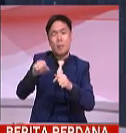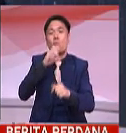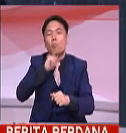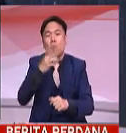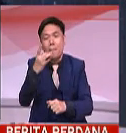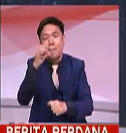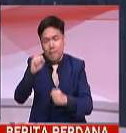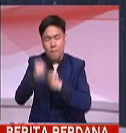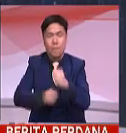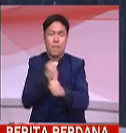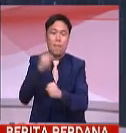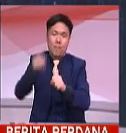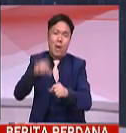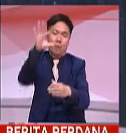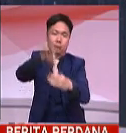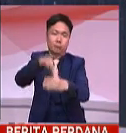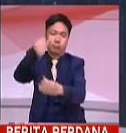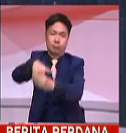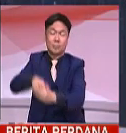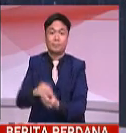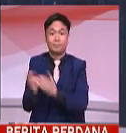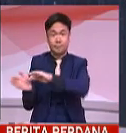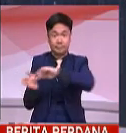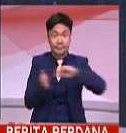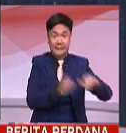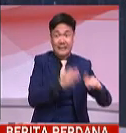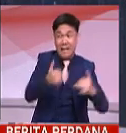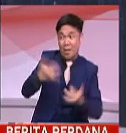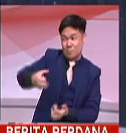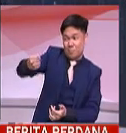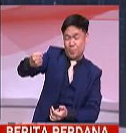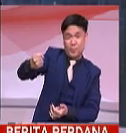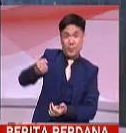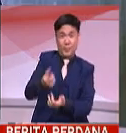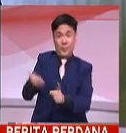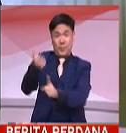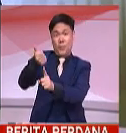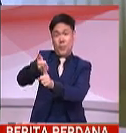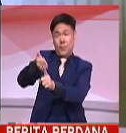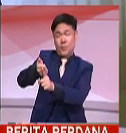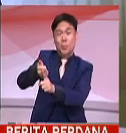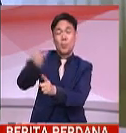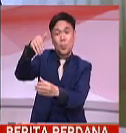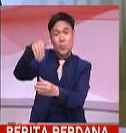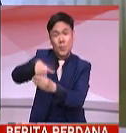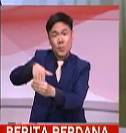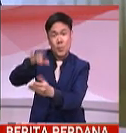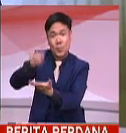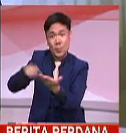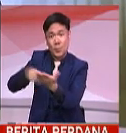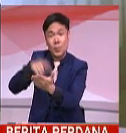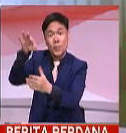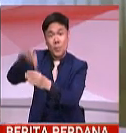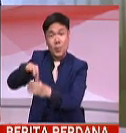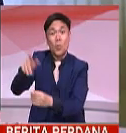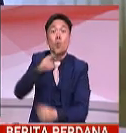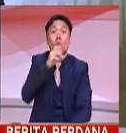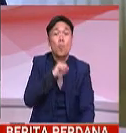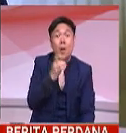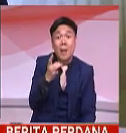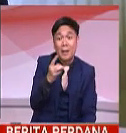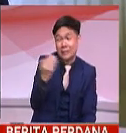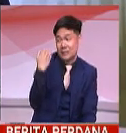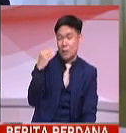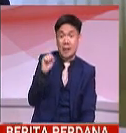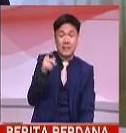Ya, semua pihak juga diminta menghormati penangguhan pendaftaran pemilih automatik dan undi 18 seperti yang